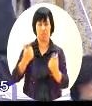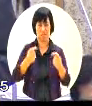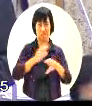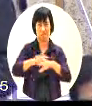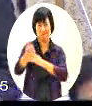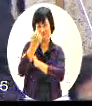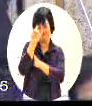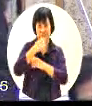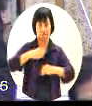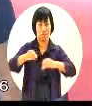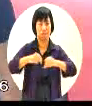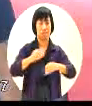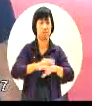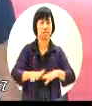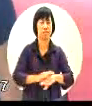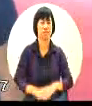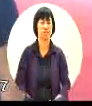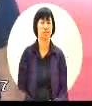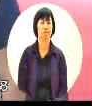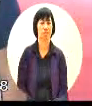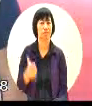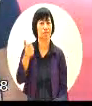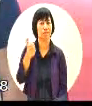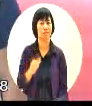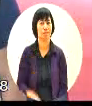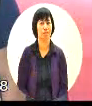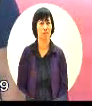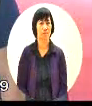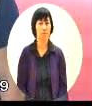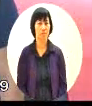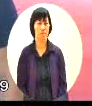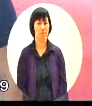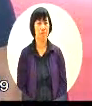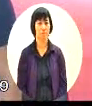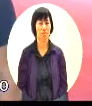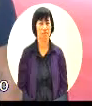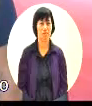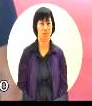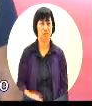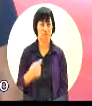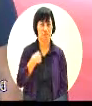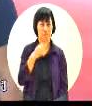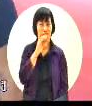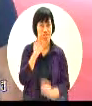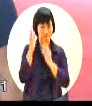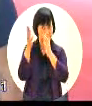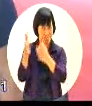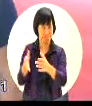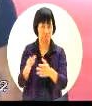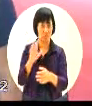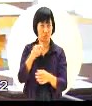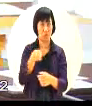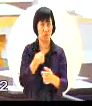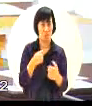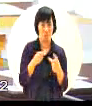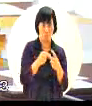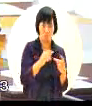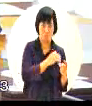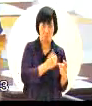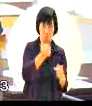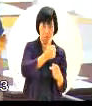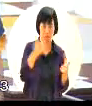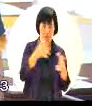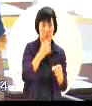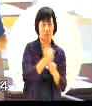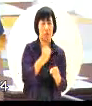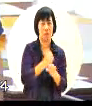规划、哦、 好，谢谢林局长。因为我就是针对着交通交通部交邱主任开会的时阵哦，按需要来提起的